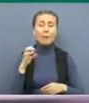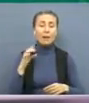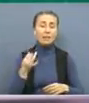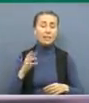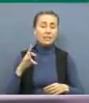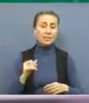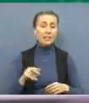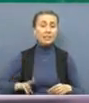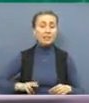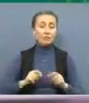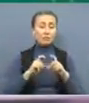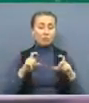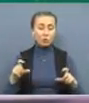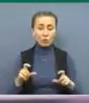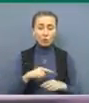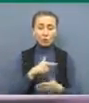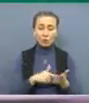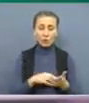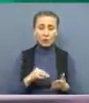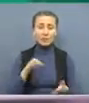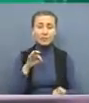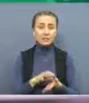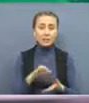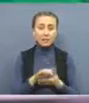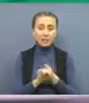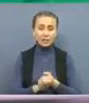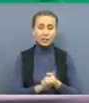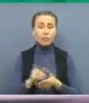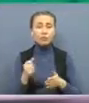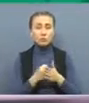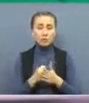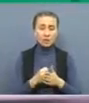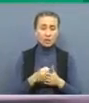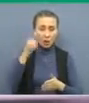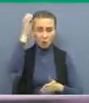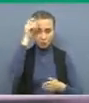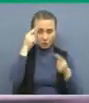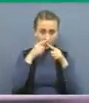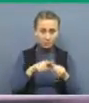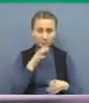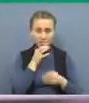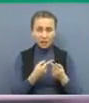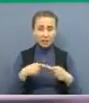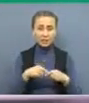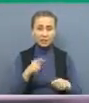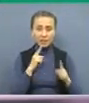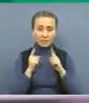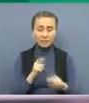школ города. Главная цель – ознакомление с достижениями вуза научными технологиями, отмечают организаторы конференции.